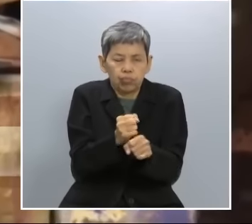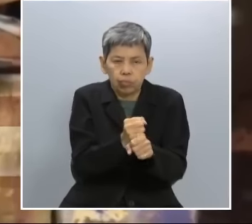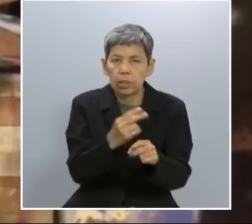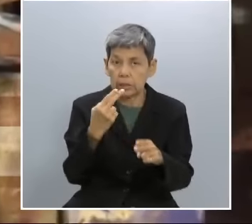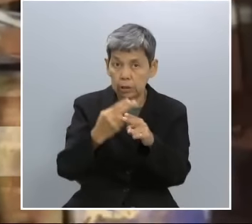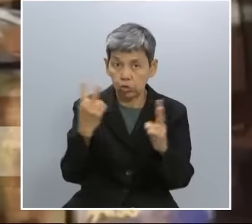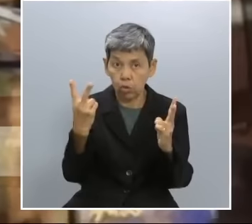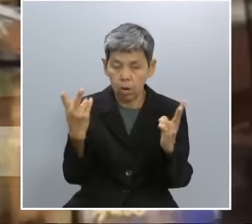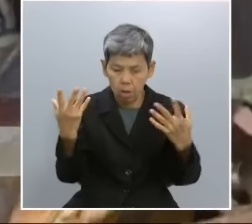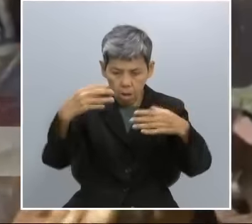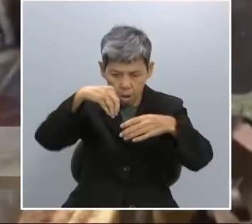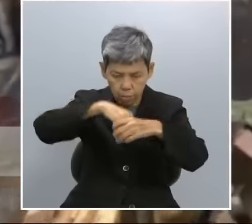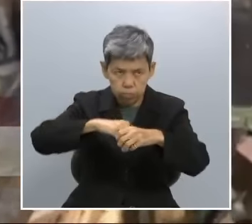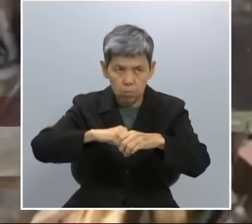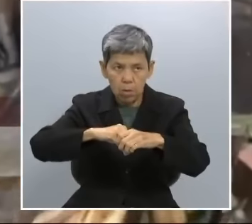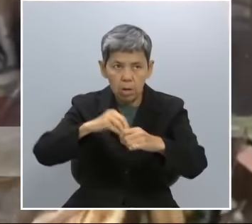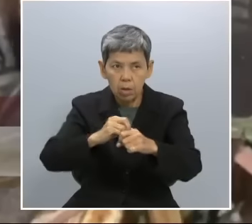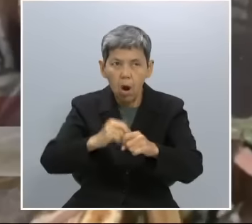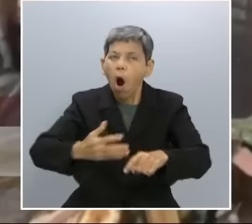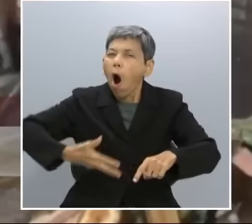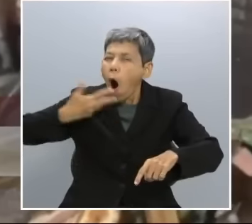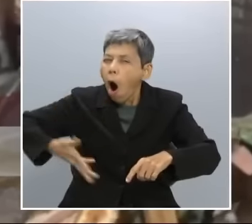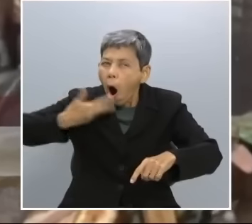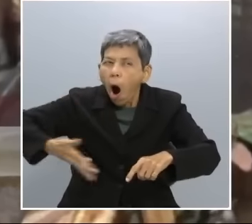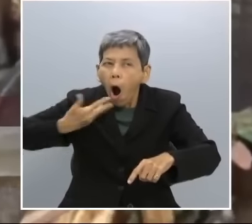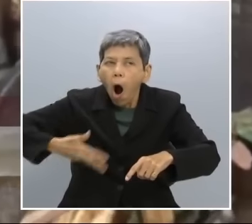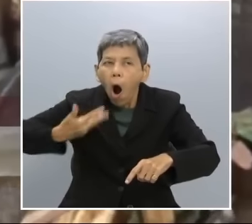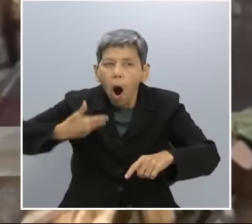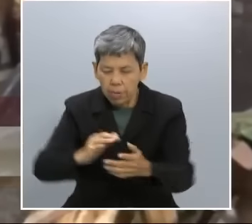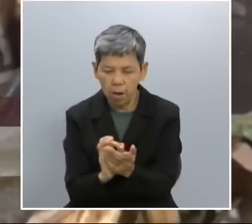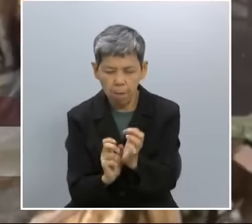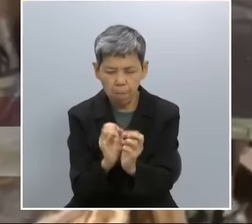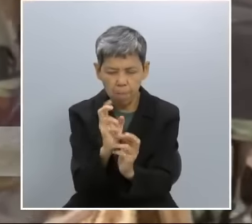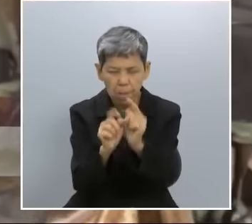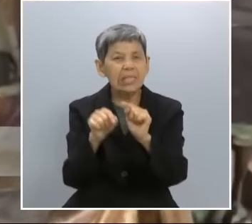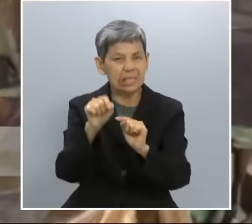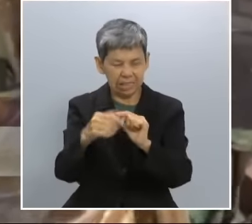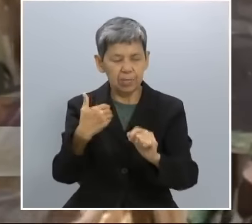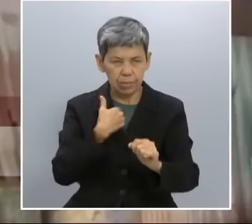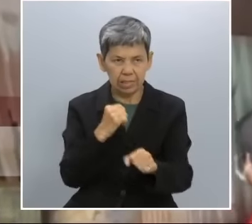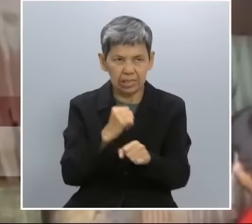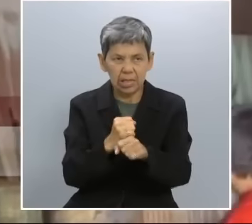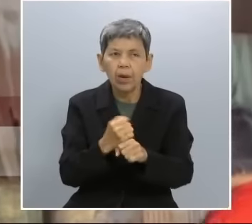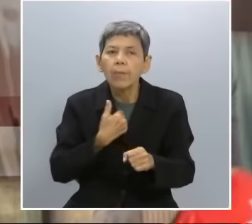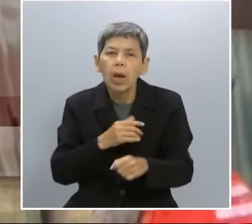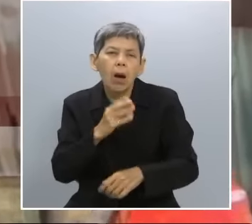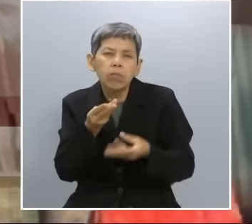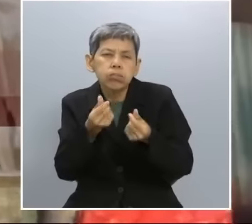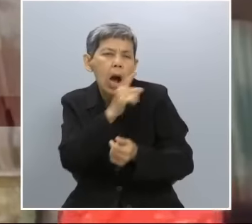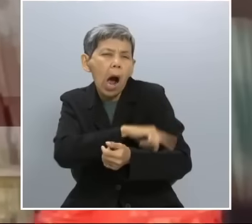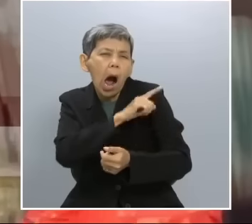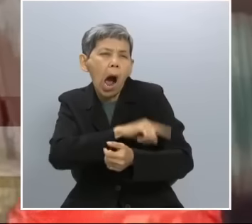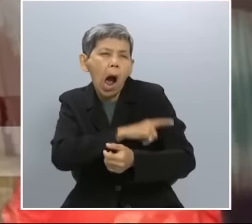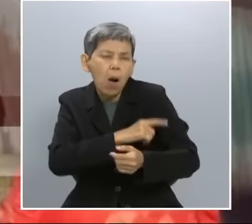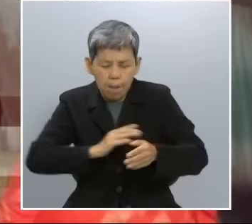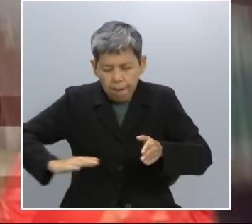มาเจอกันแล้วก็เจอกับอากาศที่ร้อนก็เป็นตัวเร่งการทำปฏิกิริยาด้วยก็ต้องใช้ด่างก็คือปูนขาวเข้าไปกลบอยู่